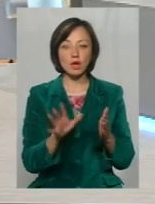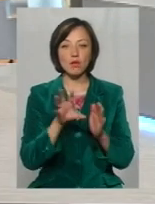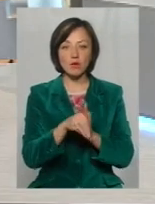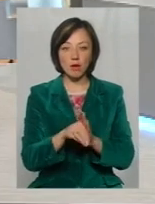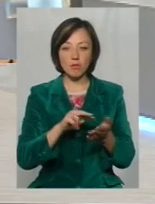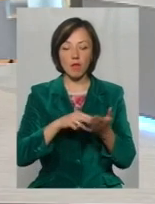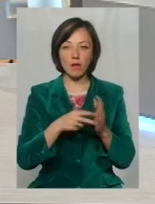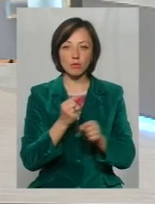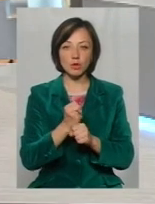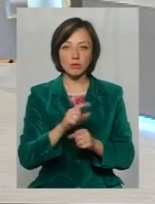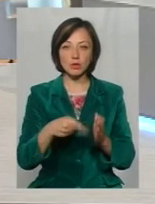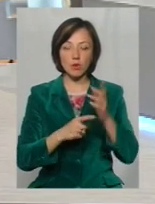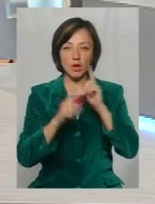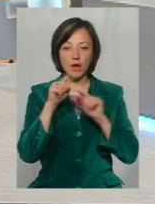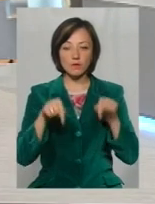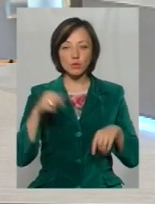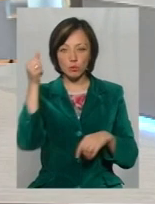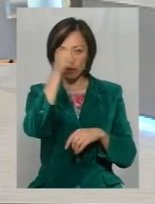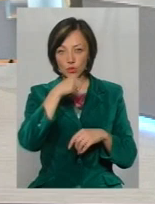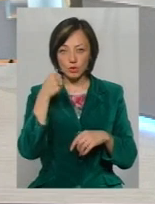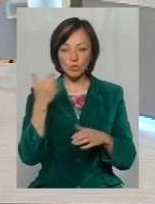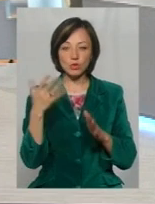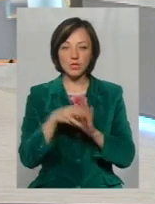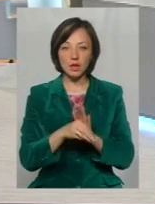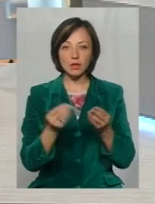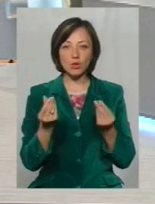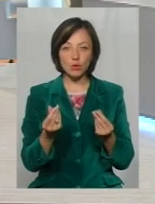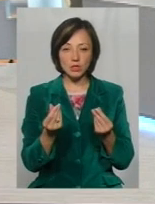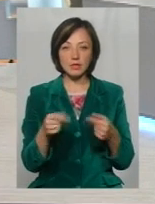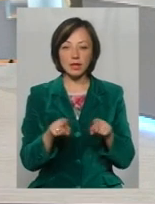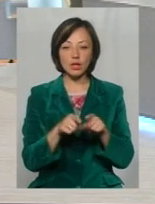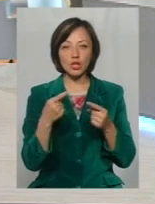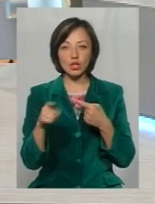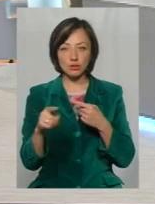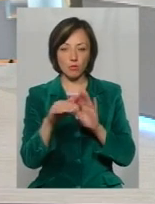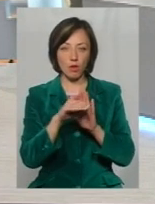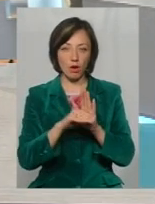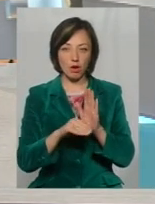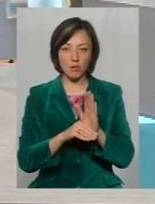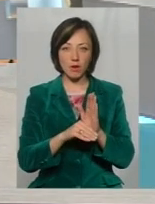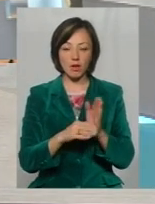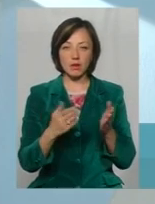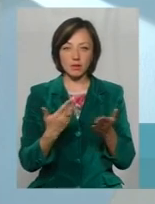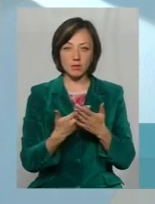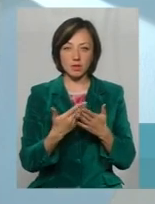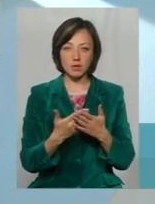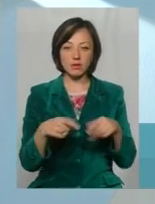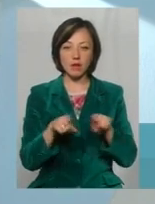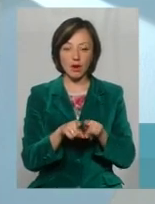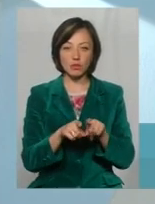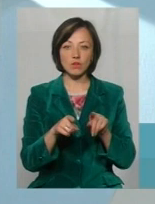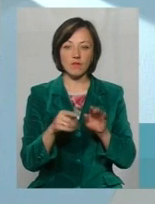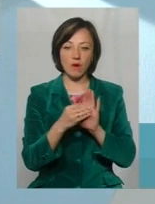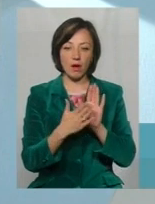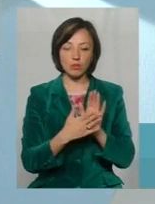планах роботи міської ради на цьому році, на нього закладені гроші в якихось інших програмах. Профільне управління також вказує на